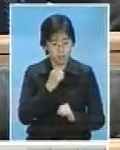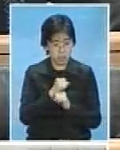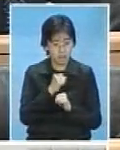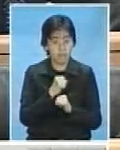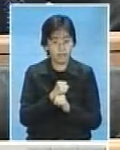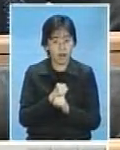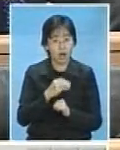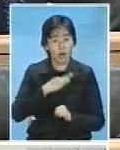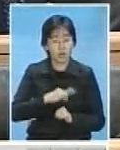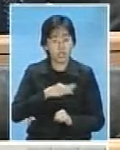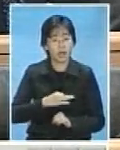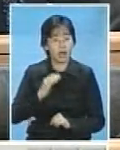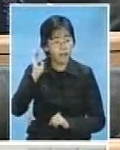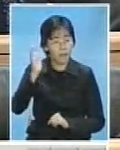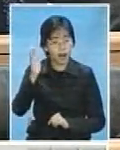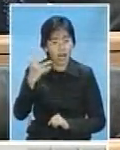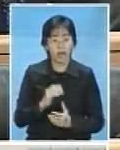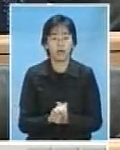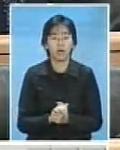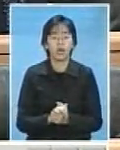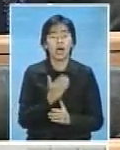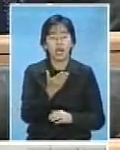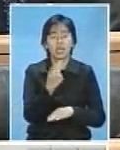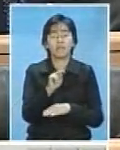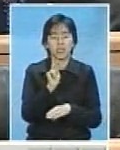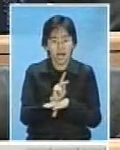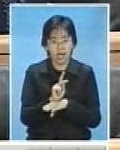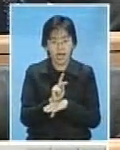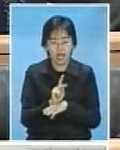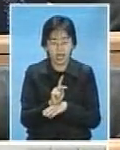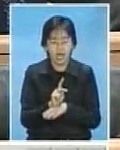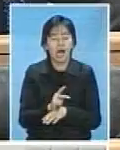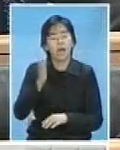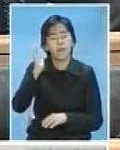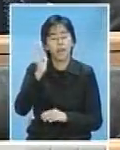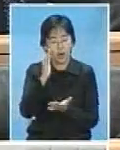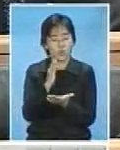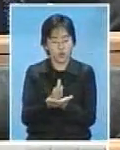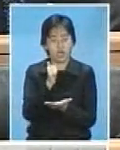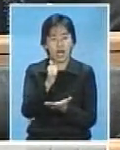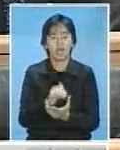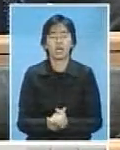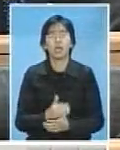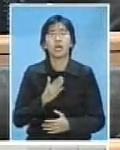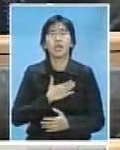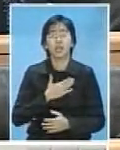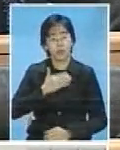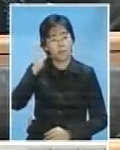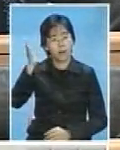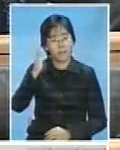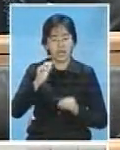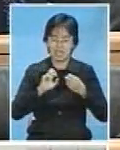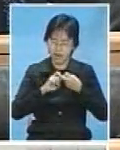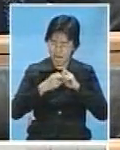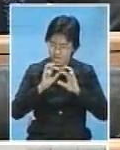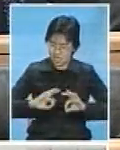ครับแค่เริ่มต้นทำเท่านั้นแหละครับก็ขอให้ท่านประธานเนี่ยระงับการอภิปรายได้แต่ทั้งหมดที่เราจะอภิปรายเป็นเรื่องพฤติ